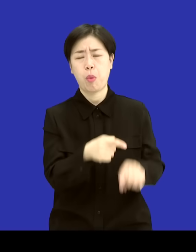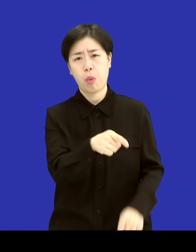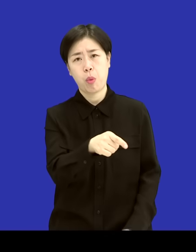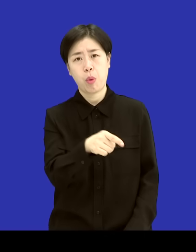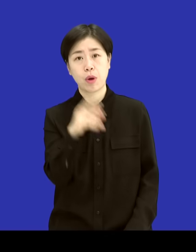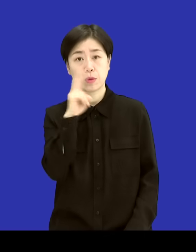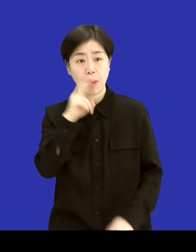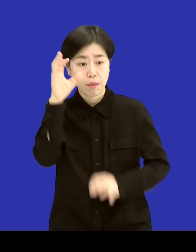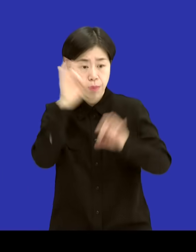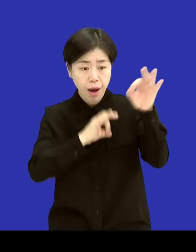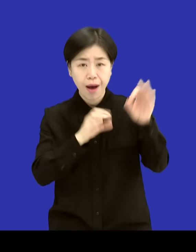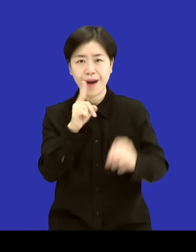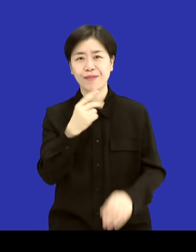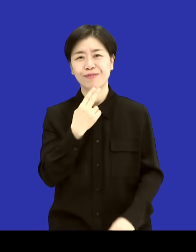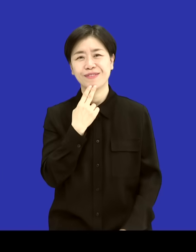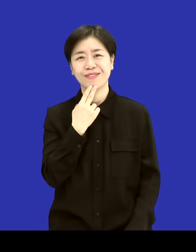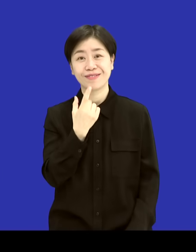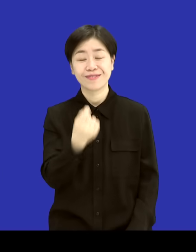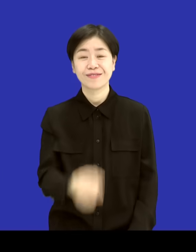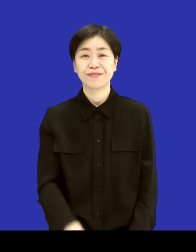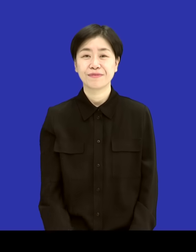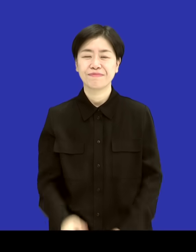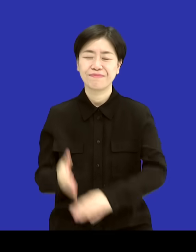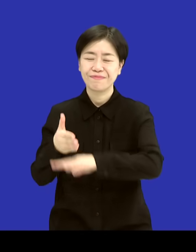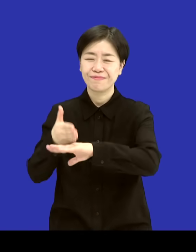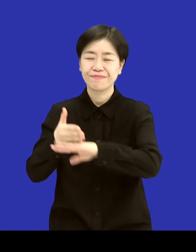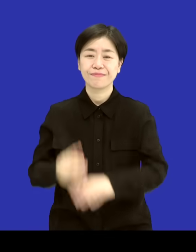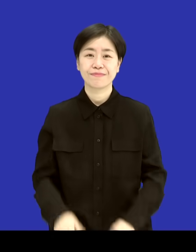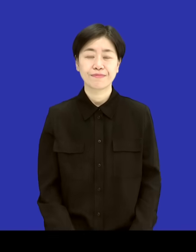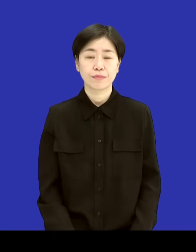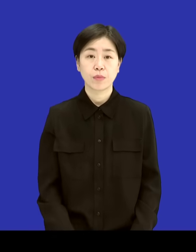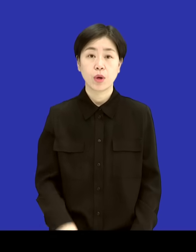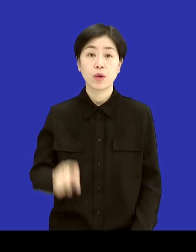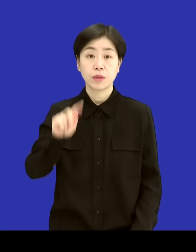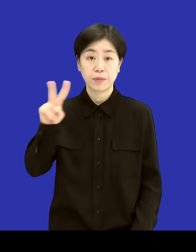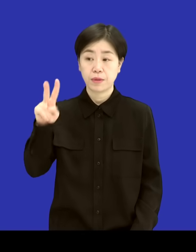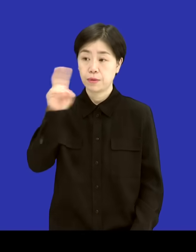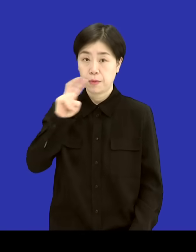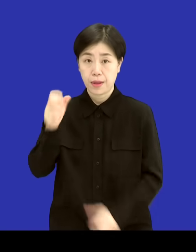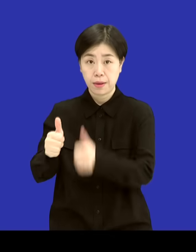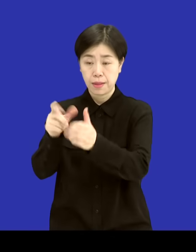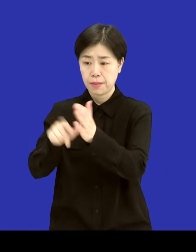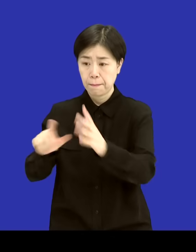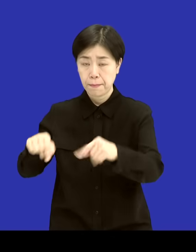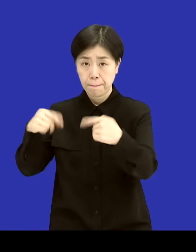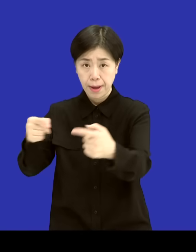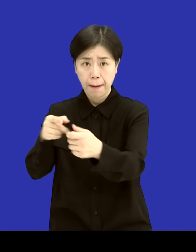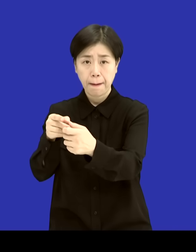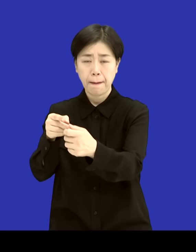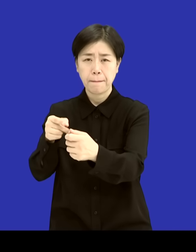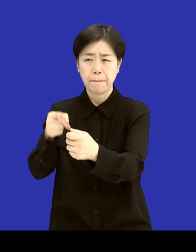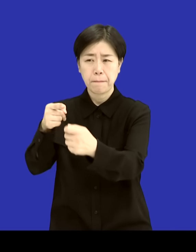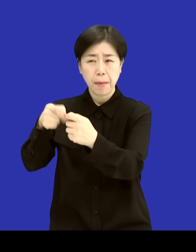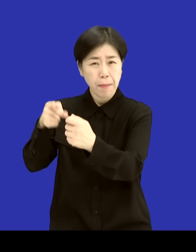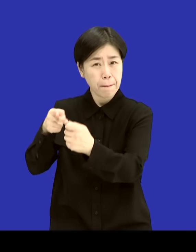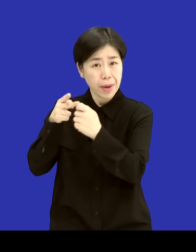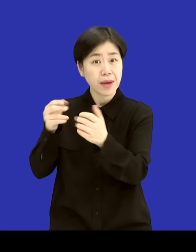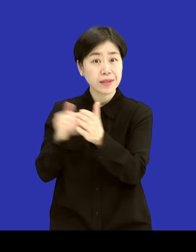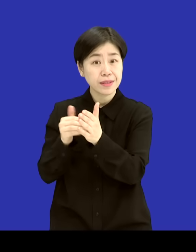흔들림이 없더라고요. 예. 아니 이렇게 팬텀 싱어 뭐 우승자로서 사실 행사도 많고 부르는 곳이 참 많으실 텐데 지금